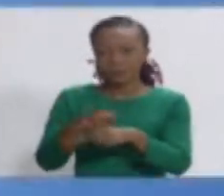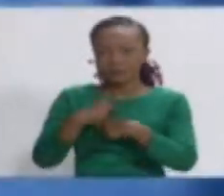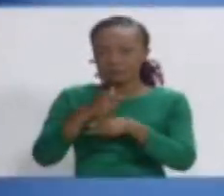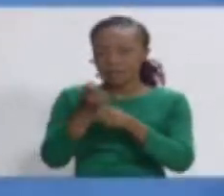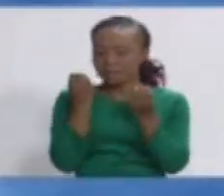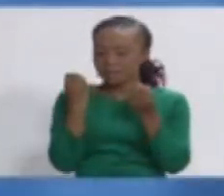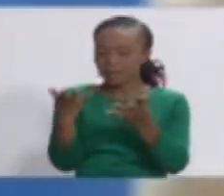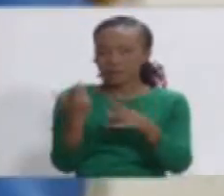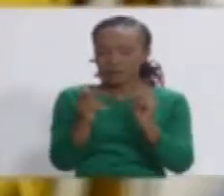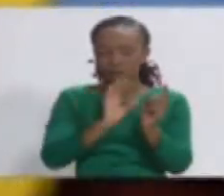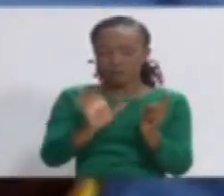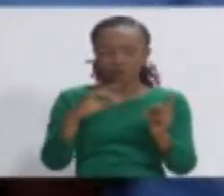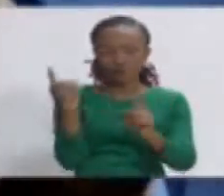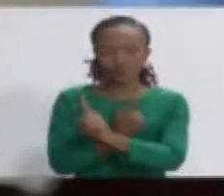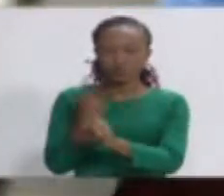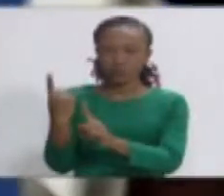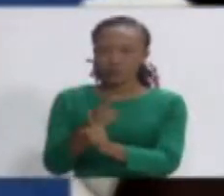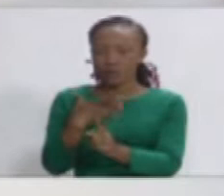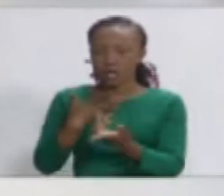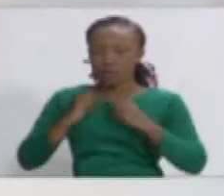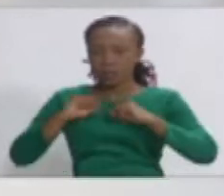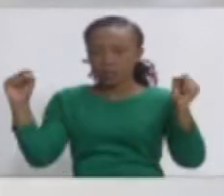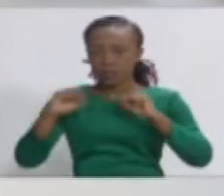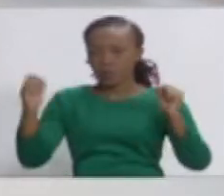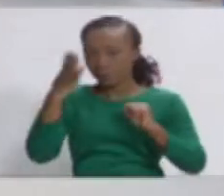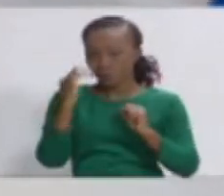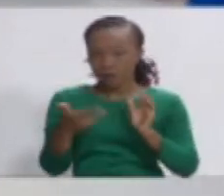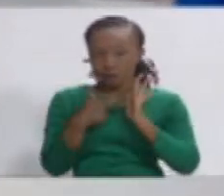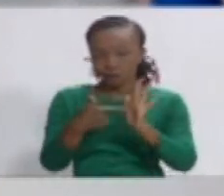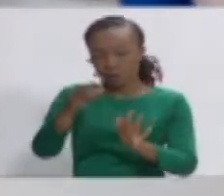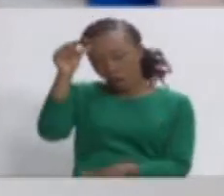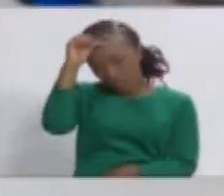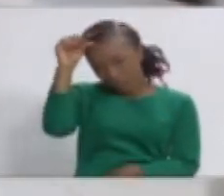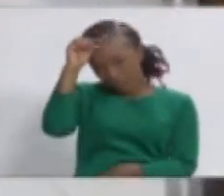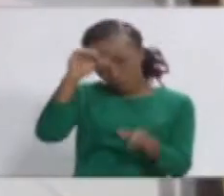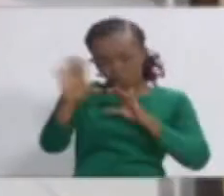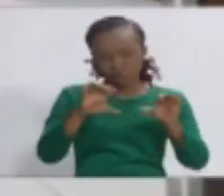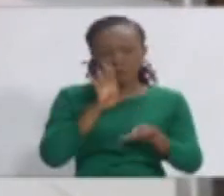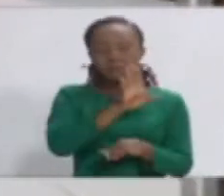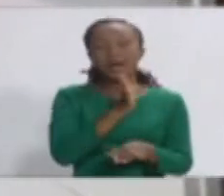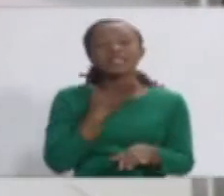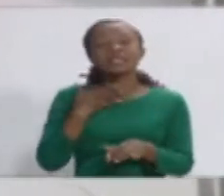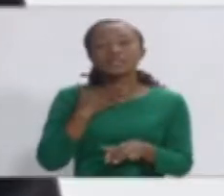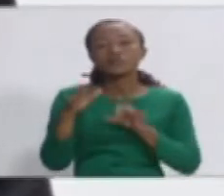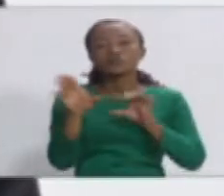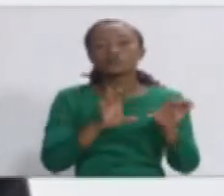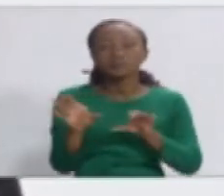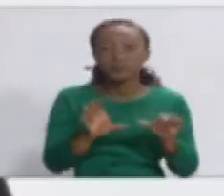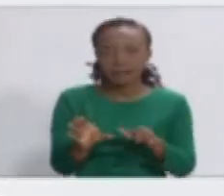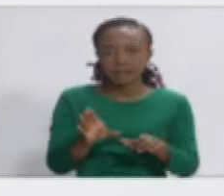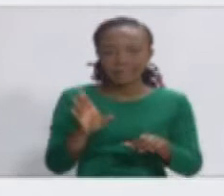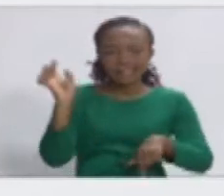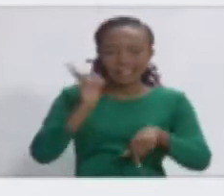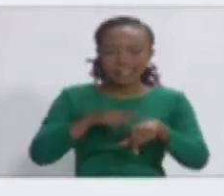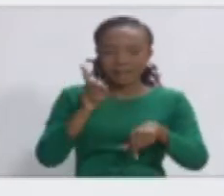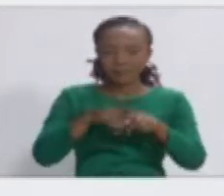wengi wao kutoka kaunti mbalimbali kutishia kugoma ili kushinikiza serikali kutimiza matakwa yao. During this